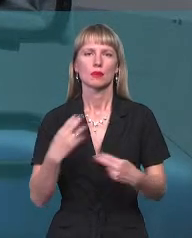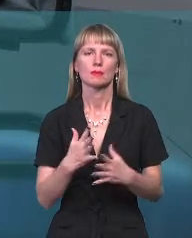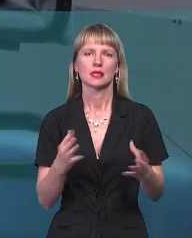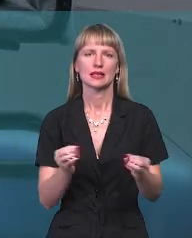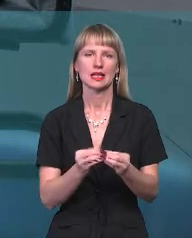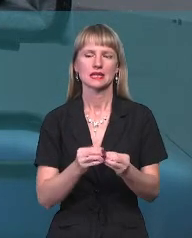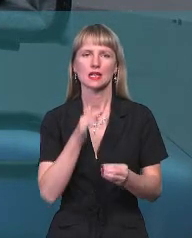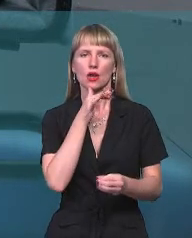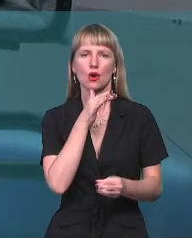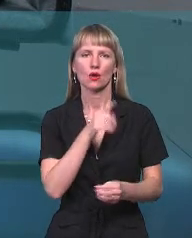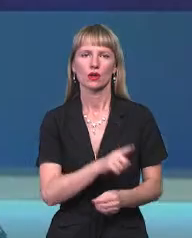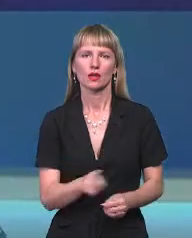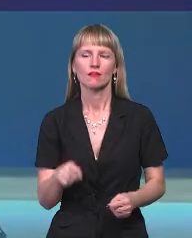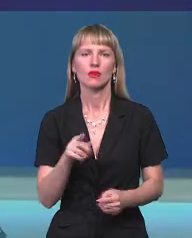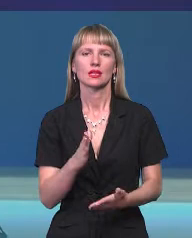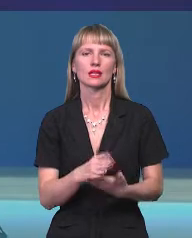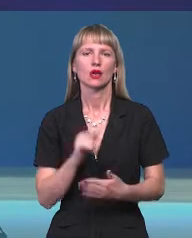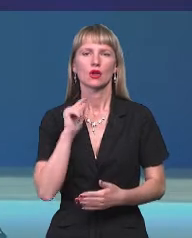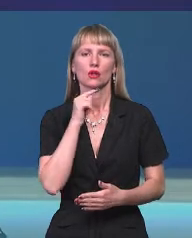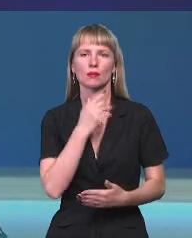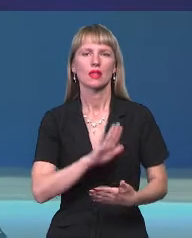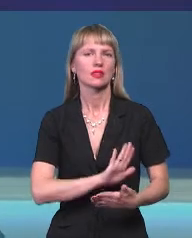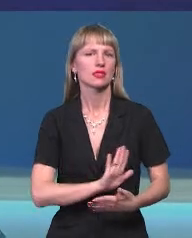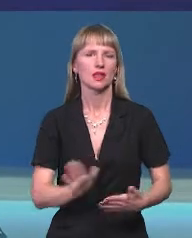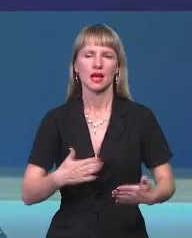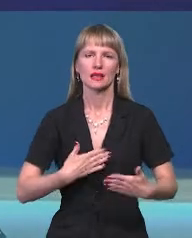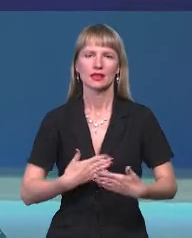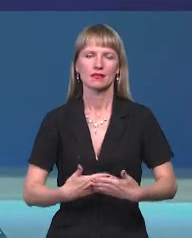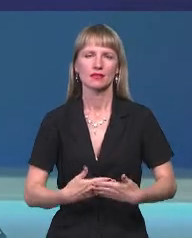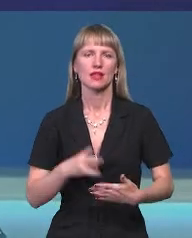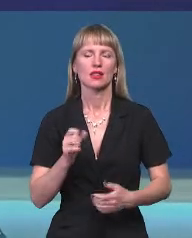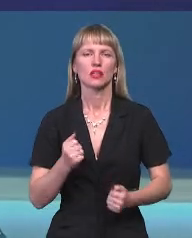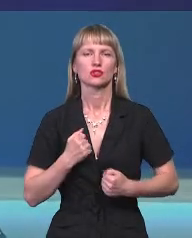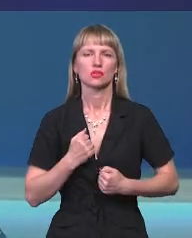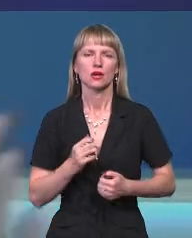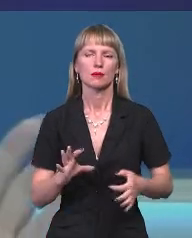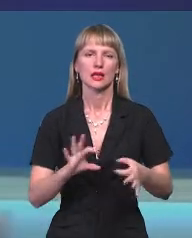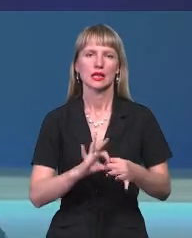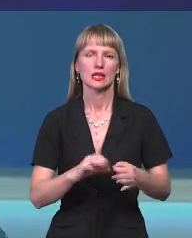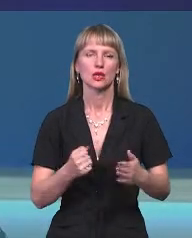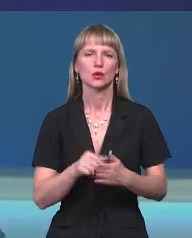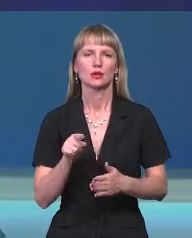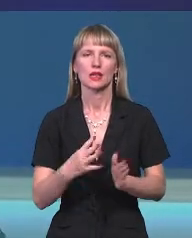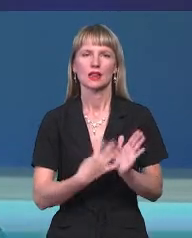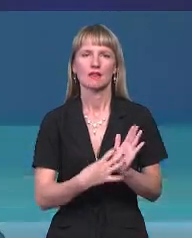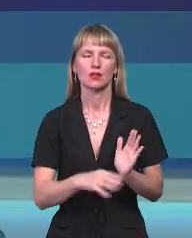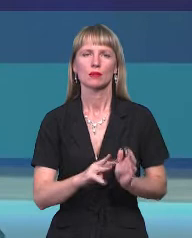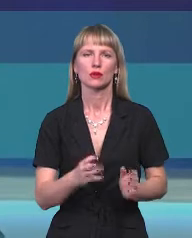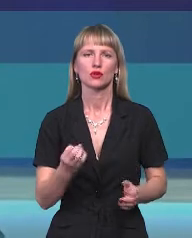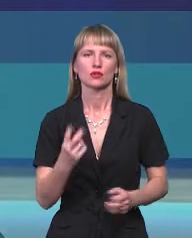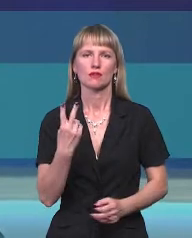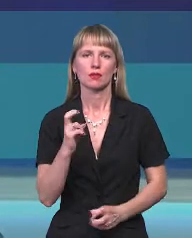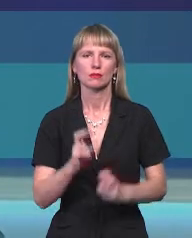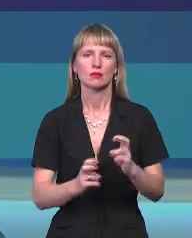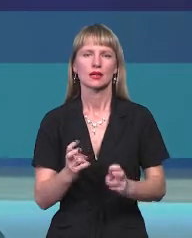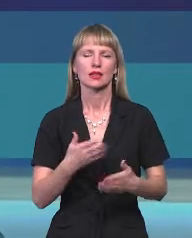10 років. І вони вже є економічно неактивними. На жаль, приєдналися до тих 90 мільйонів ще два